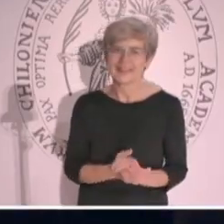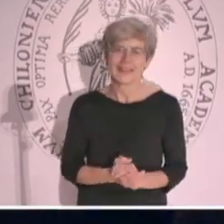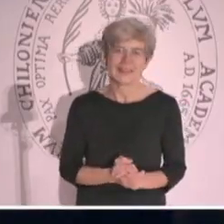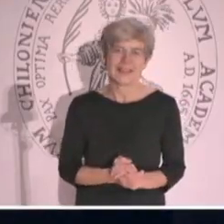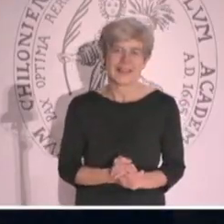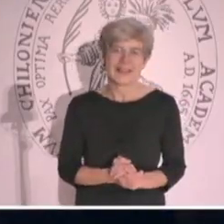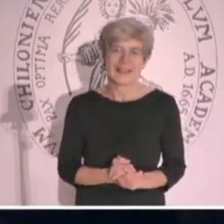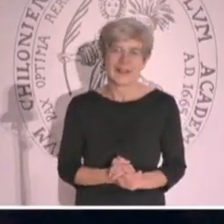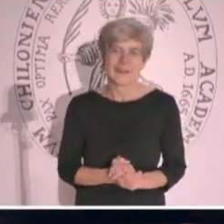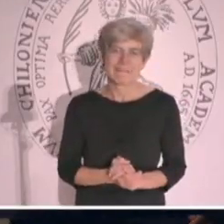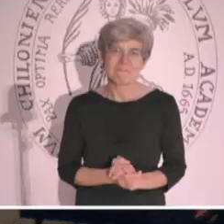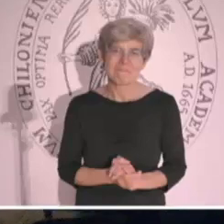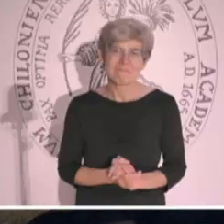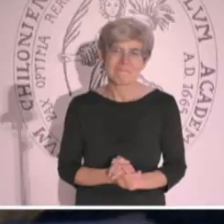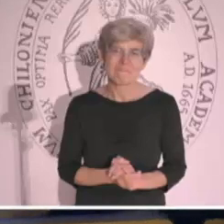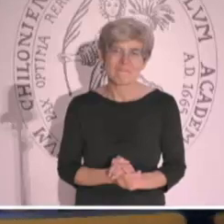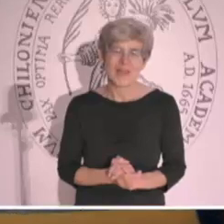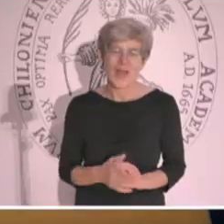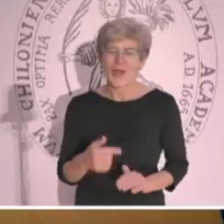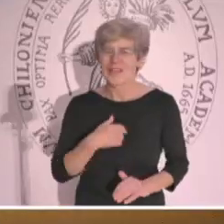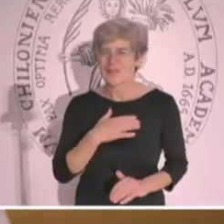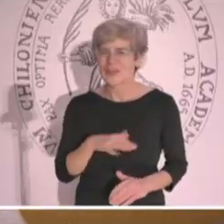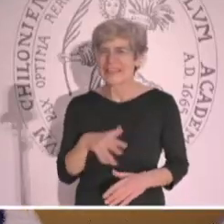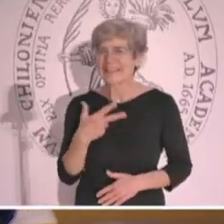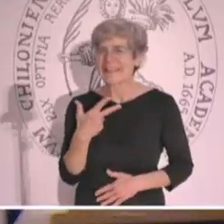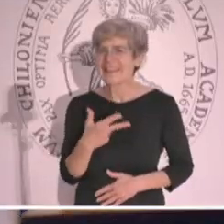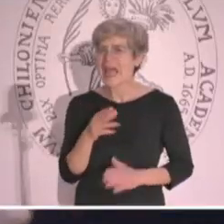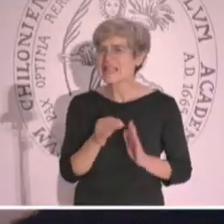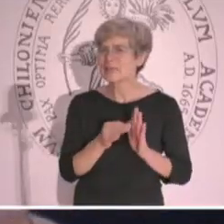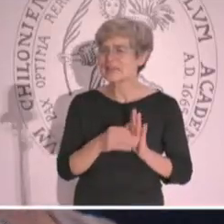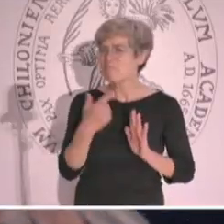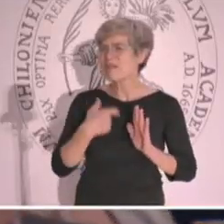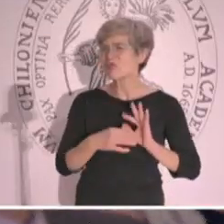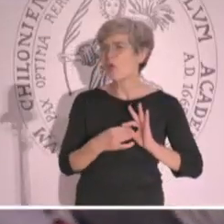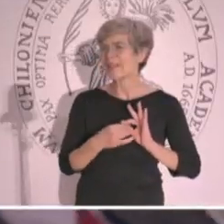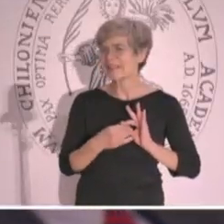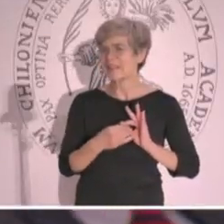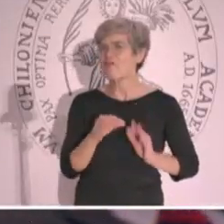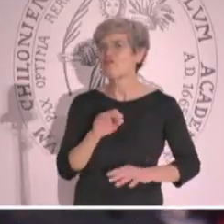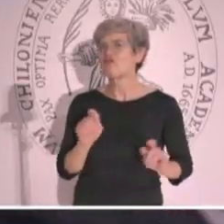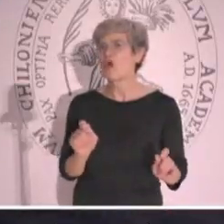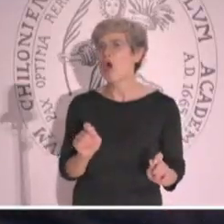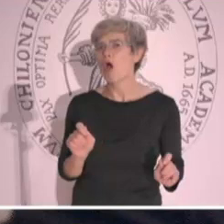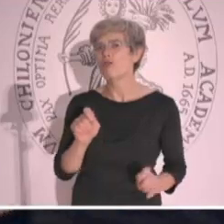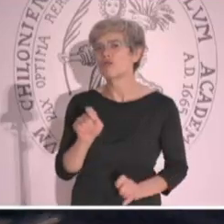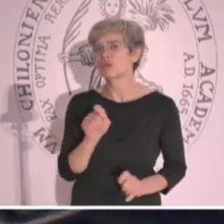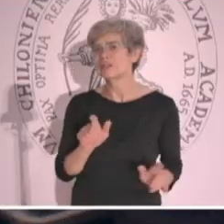Und ich möchte Ihnen gerne 3 persönliche Tipps auch für Ihre Studienzeit mitgeben.